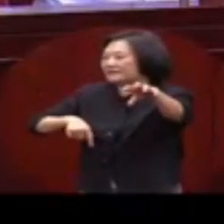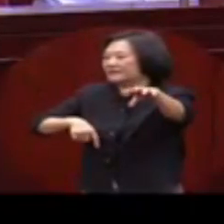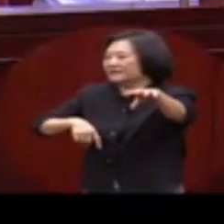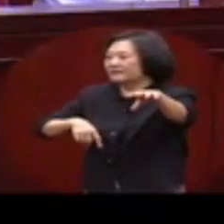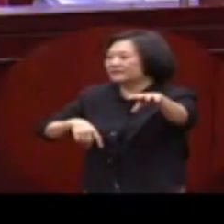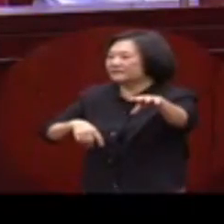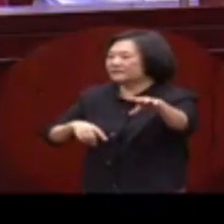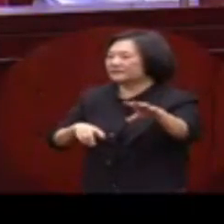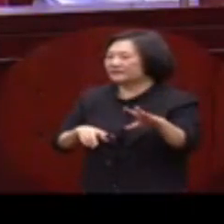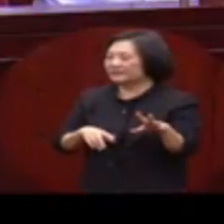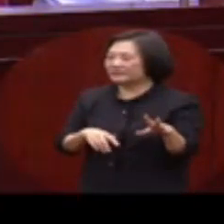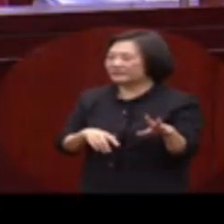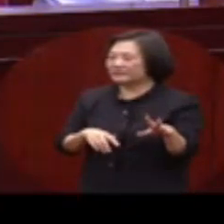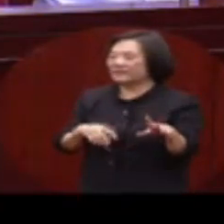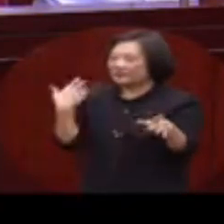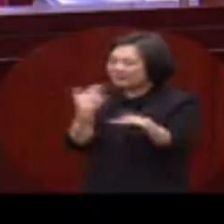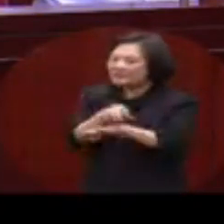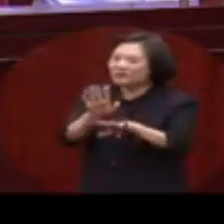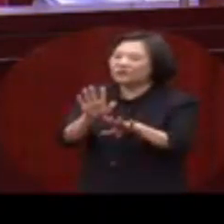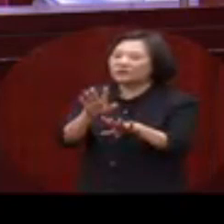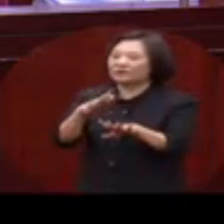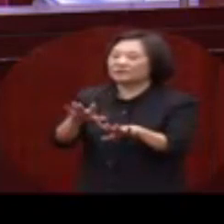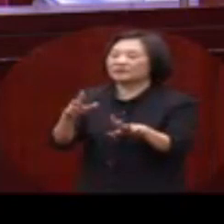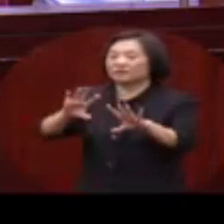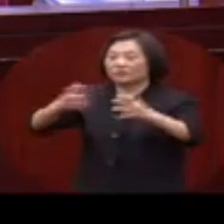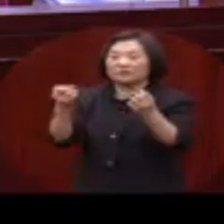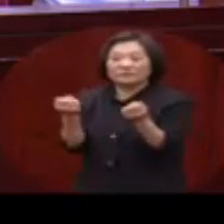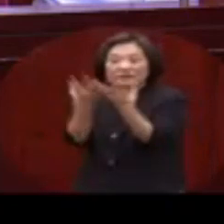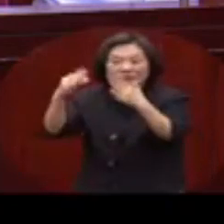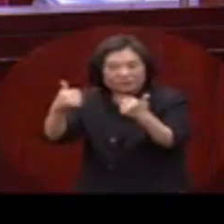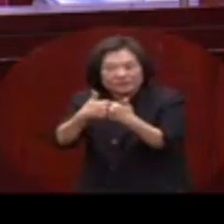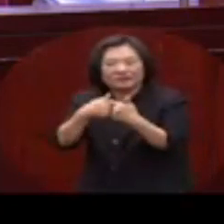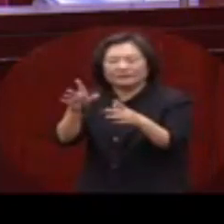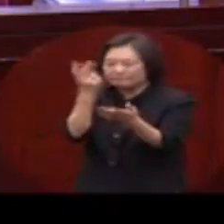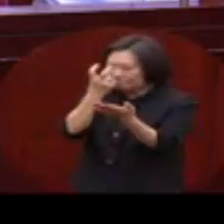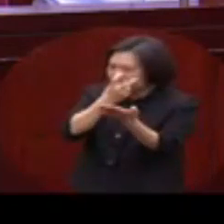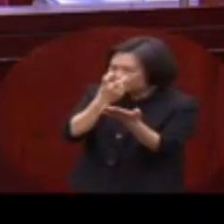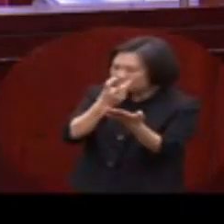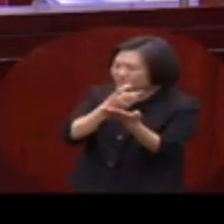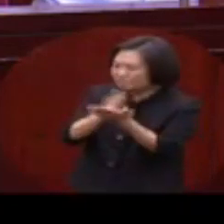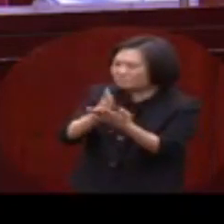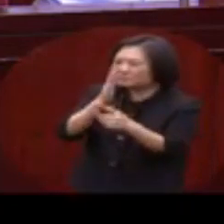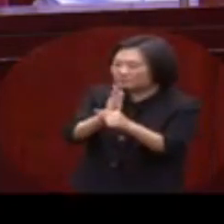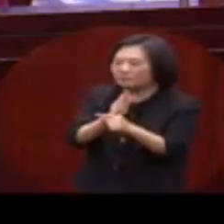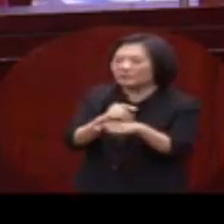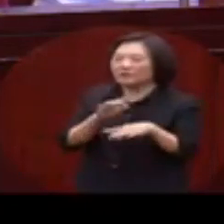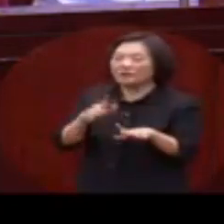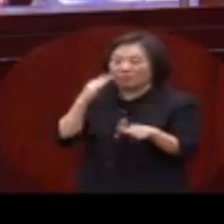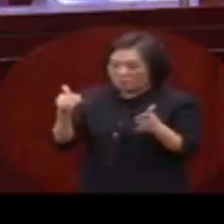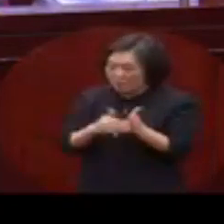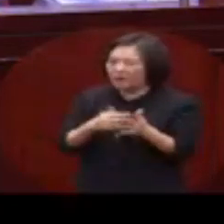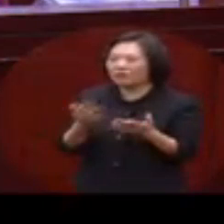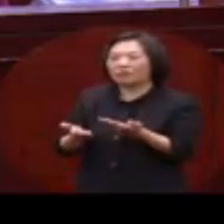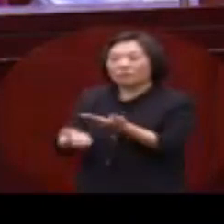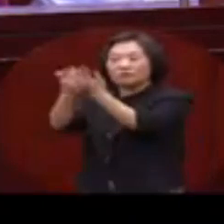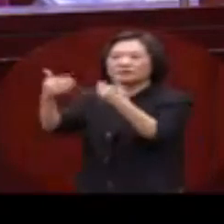在这个国花已经在国花院在国花会在审了，我想这个很快会通过。那东环线已经送进交通部了。所以整个环状线，我们